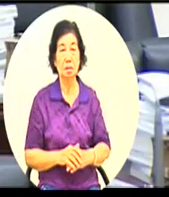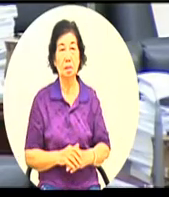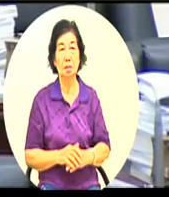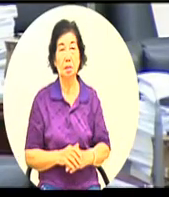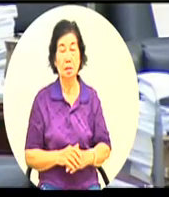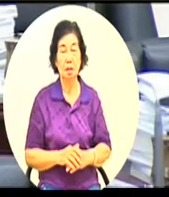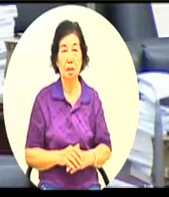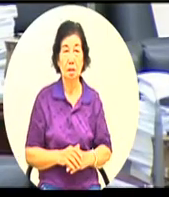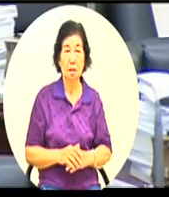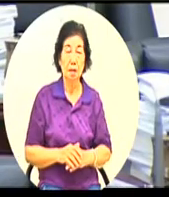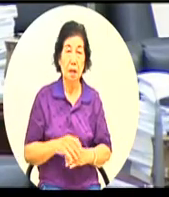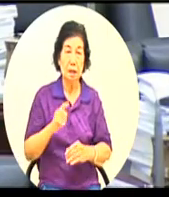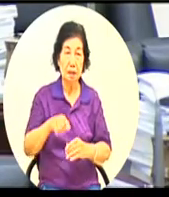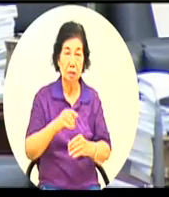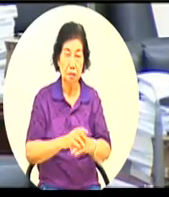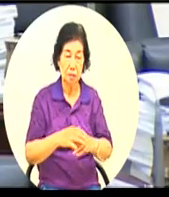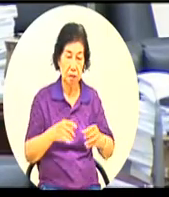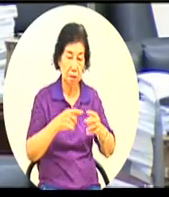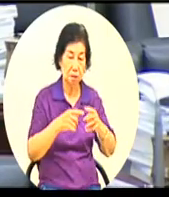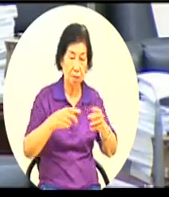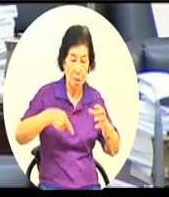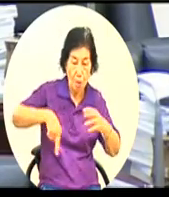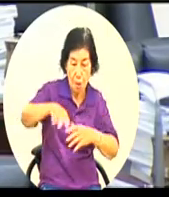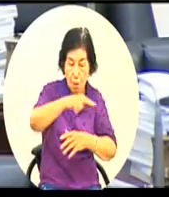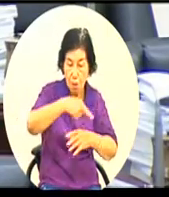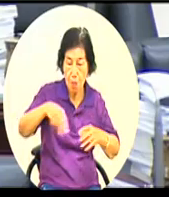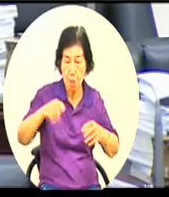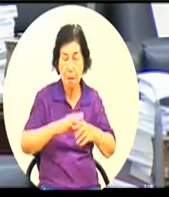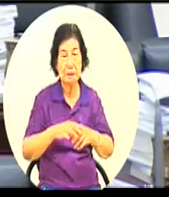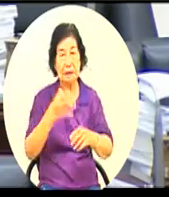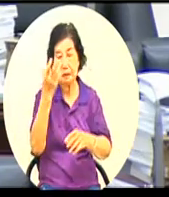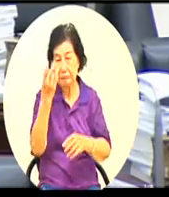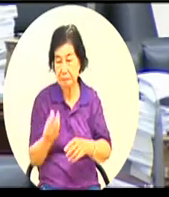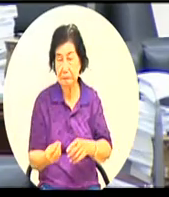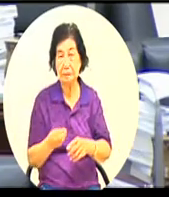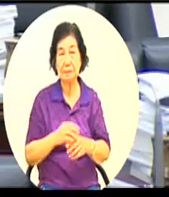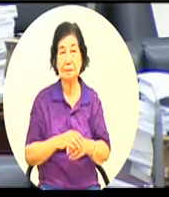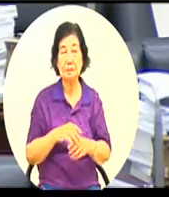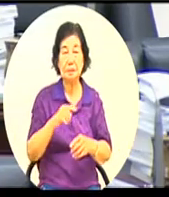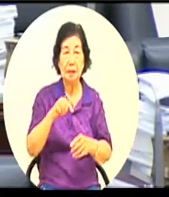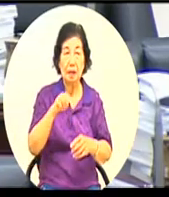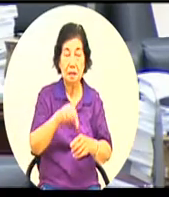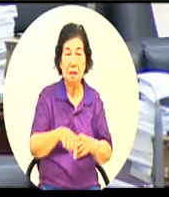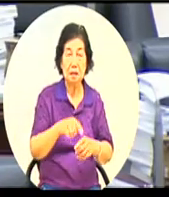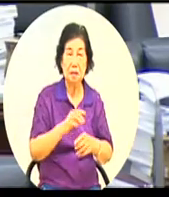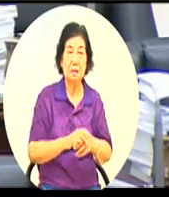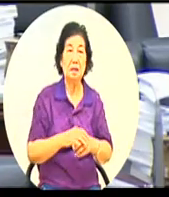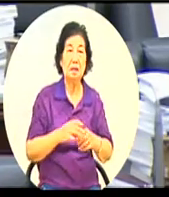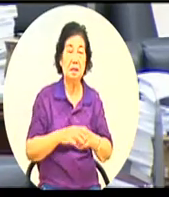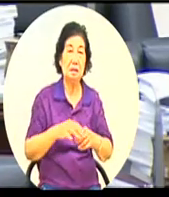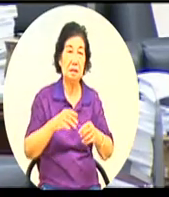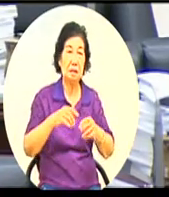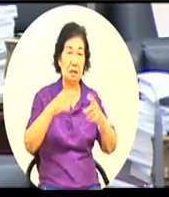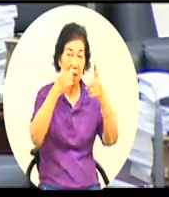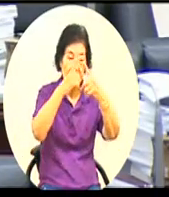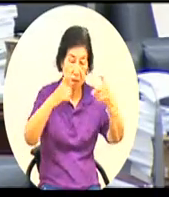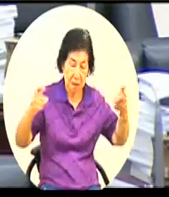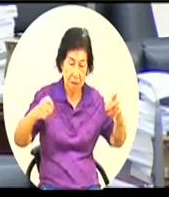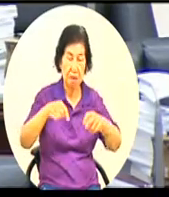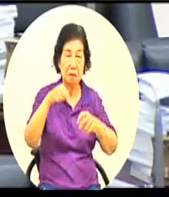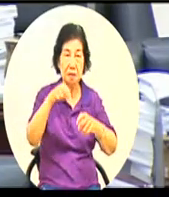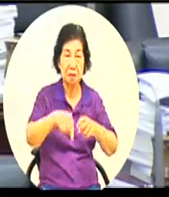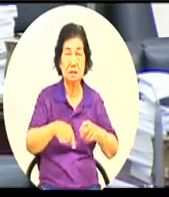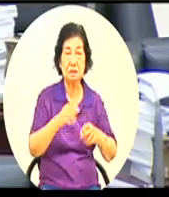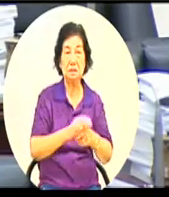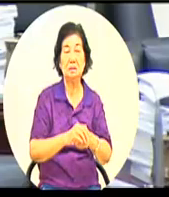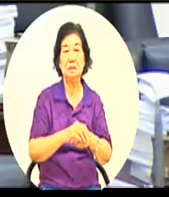无半只好心蠓啊！遮尔啊萧条的城市，咱高雄市政府一直打打叫，讲咱是